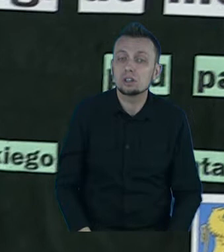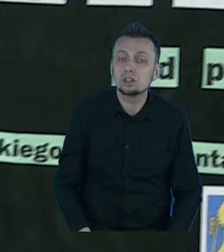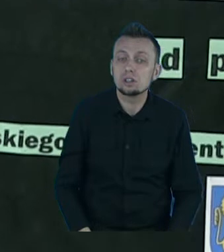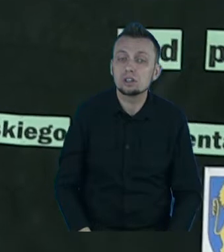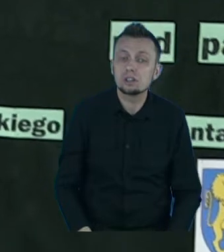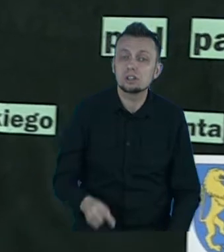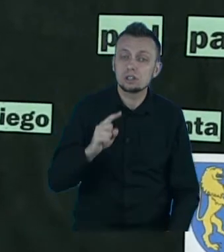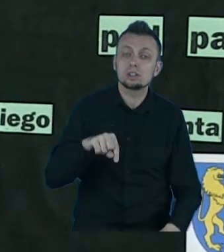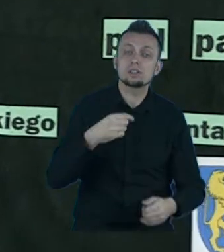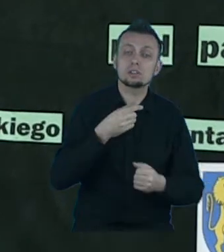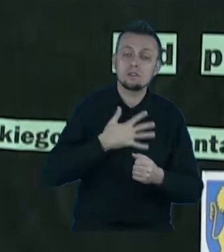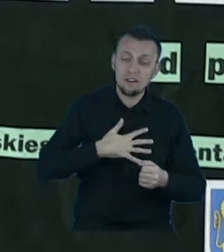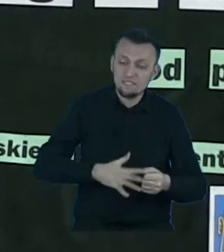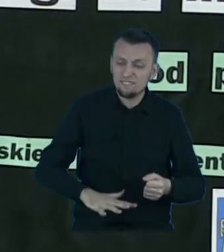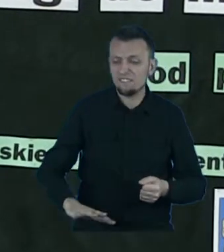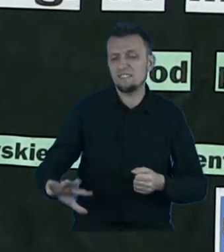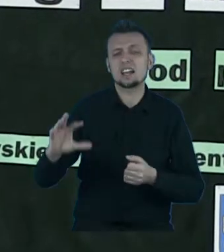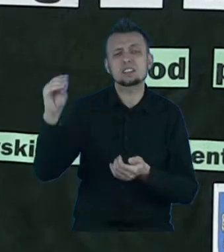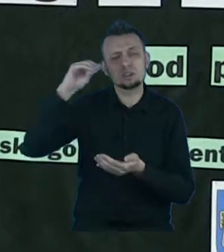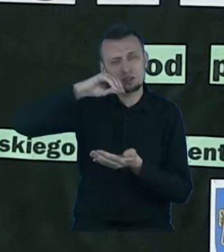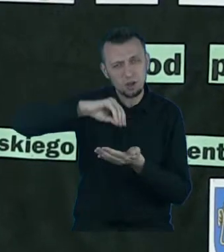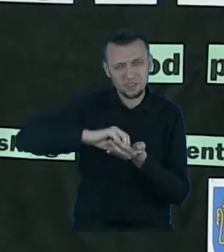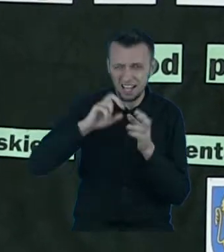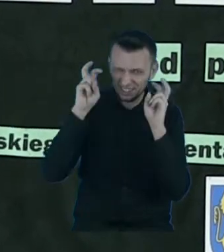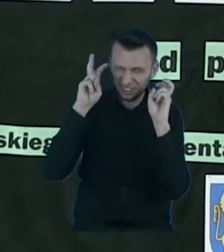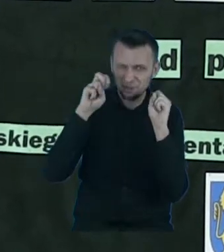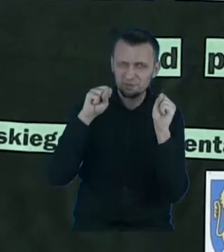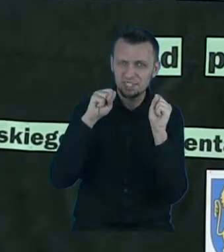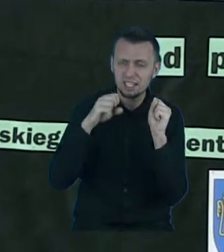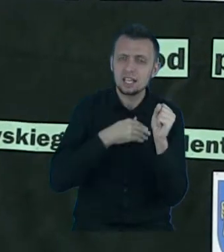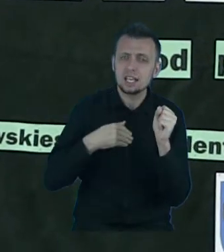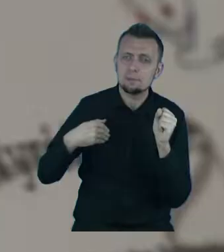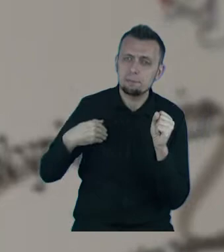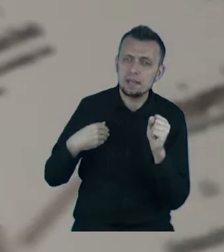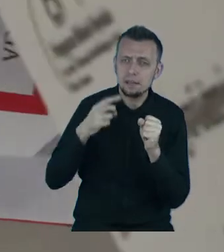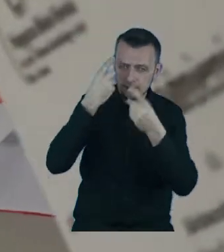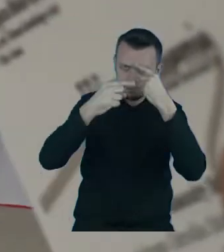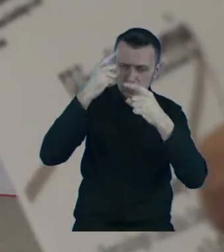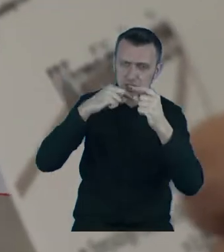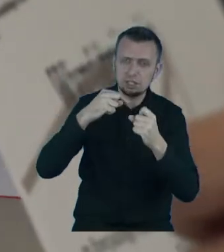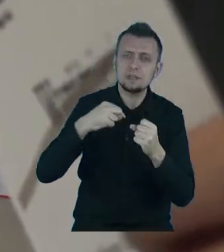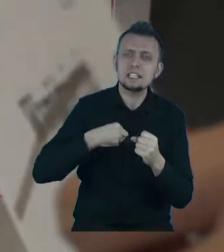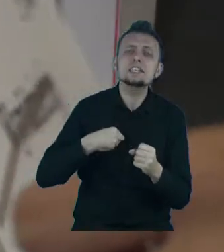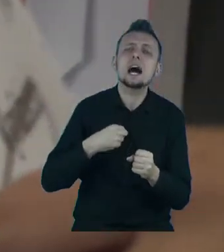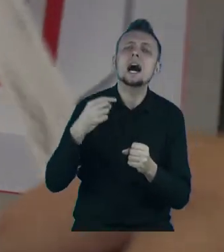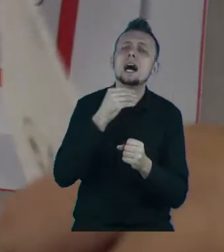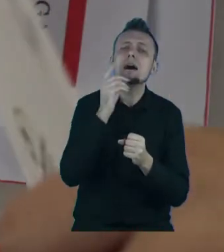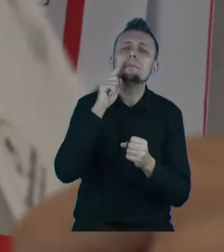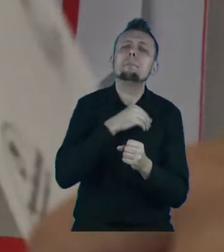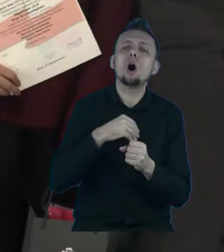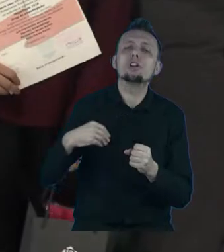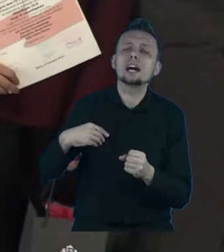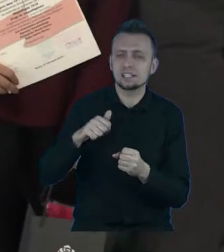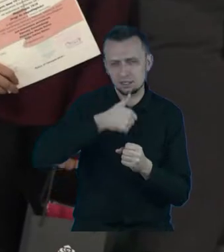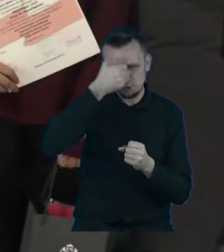za tą wartość dodaną i bycie Polakiem nie brzmi dumnie. I gratuluję Wam, że odważyliście się wziąć